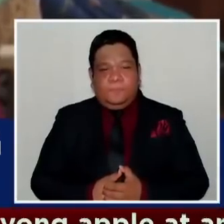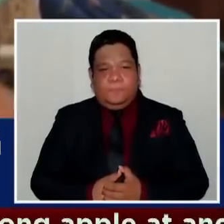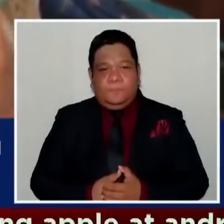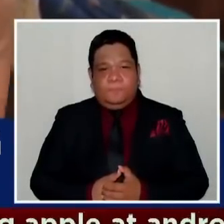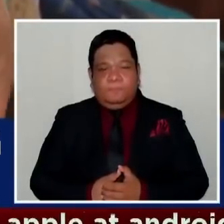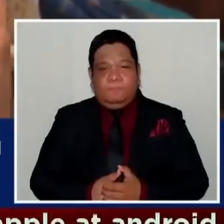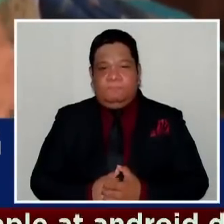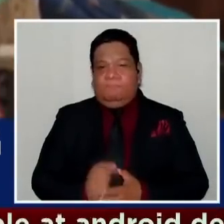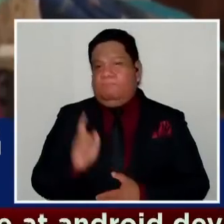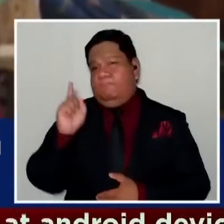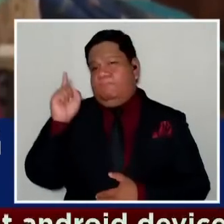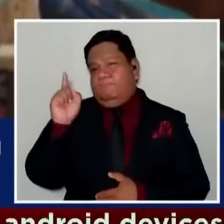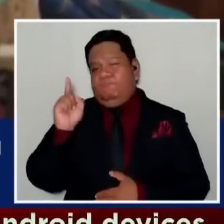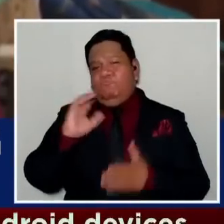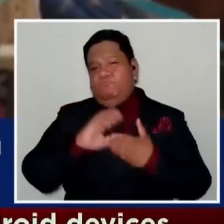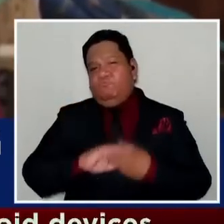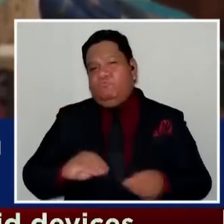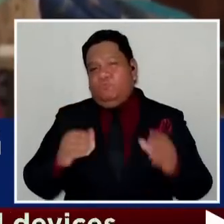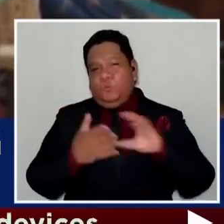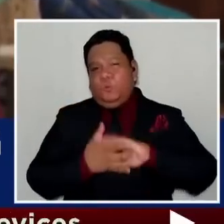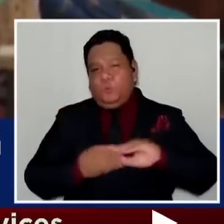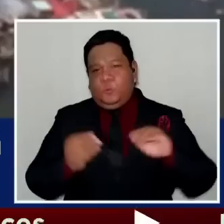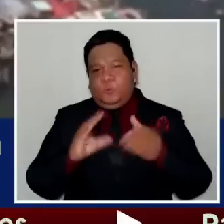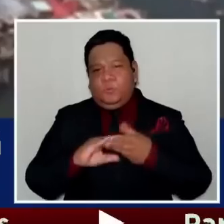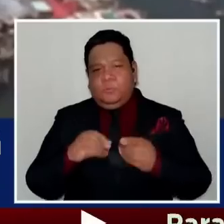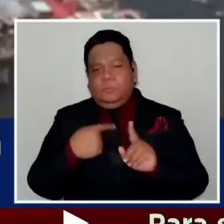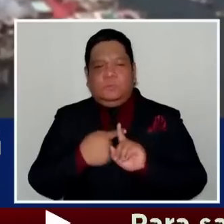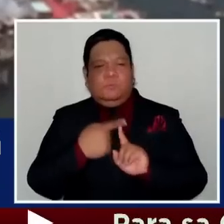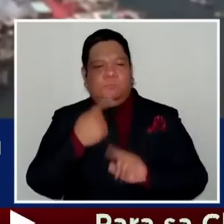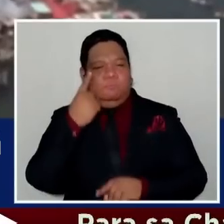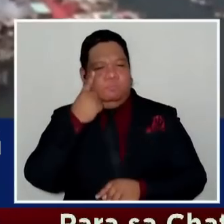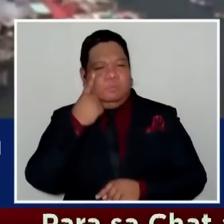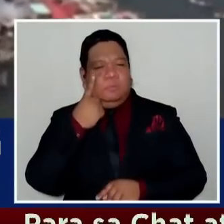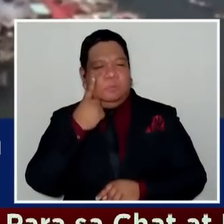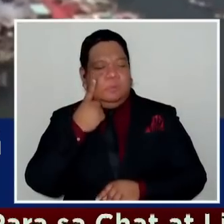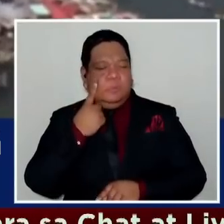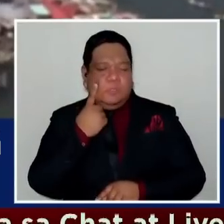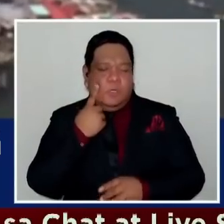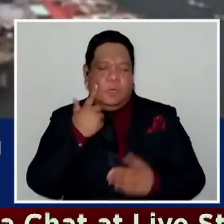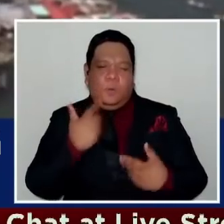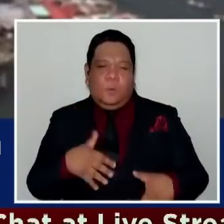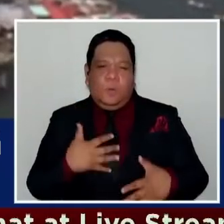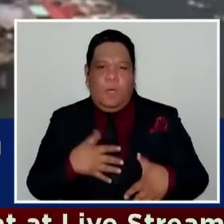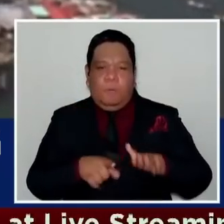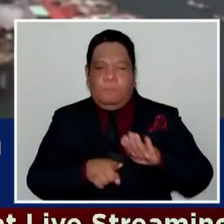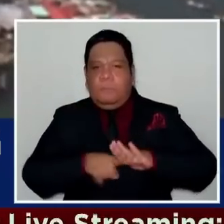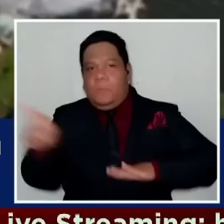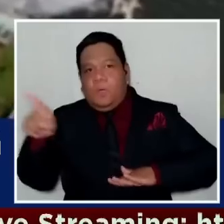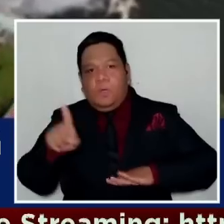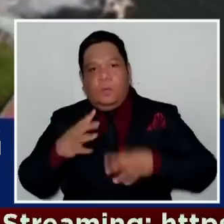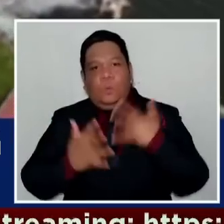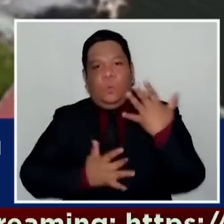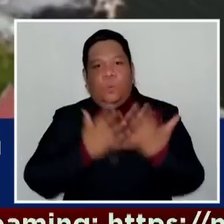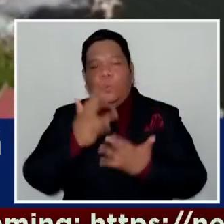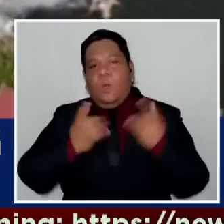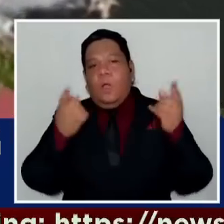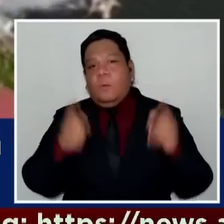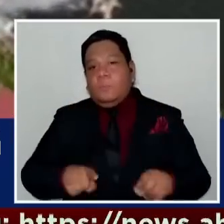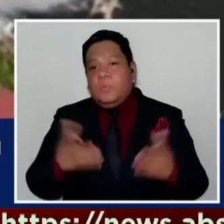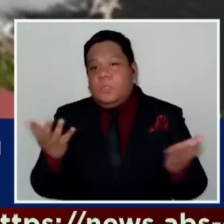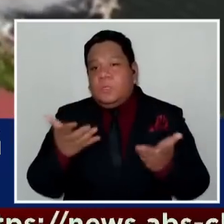Maluha-luhang ibinahagi ni Emilio Pascual ang kwento kung paano niya nagawang takasan ang sunog na nangyari sa Cavite City